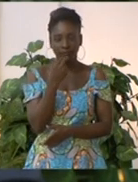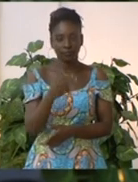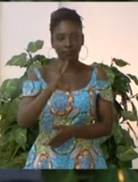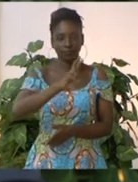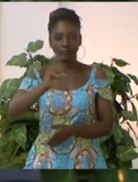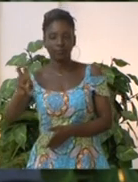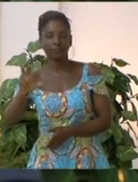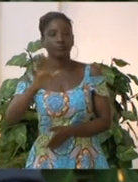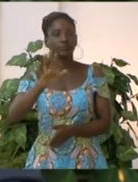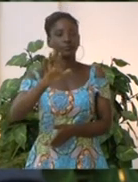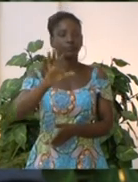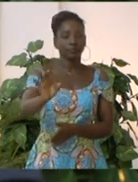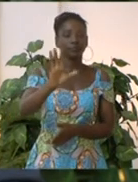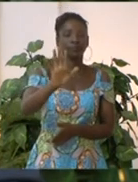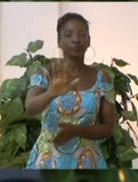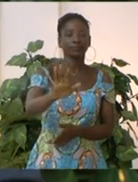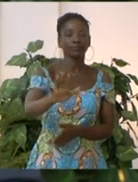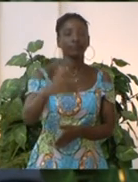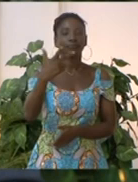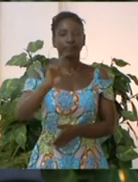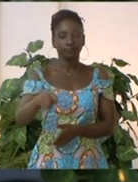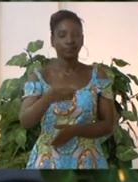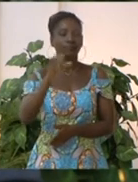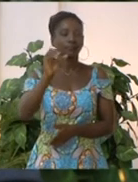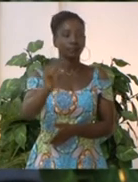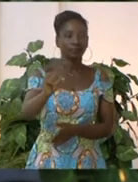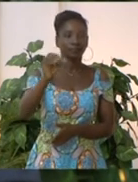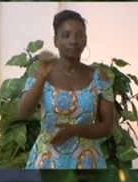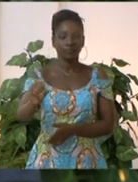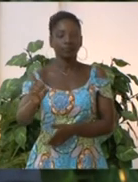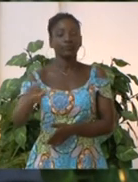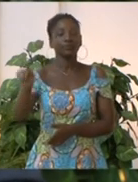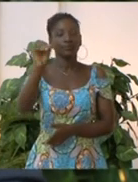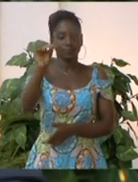295 soit 3,0 0%